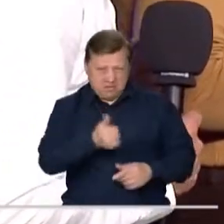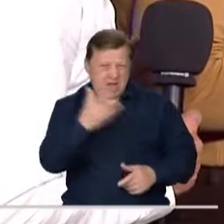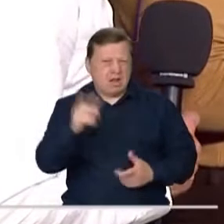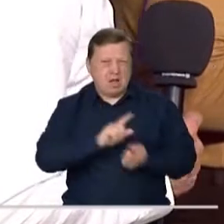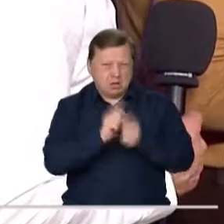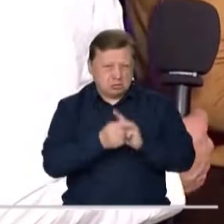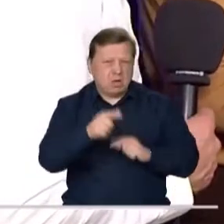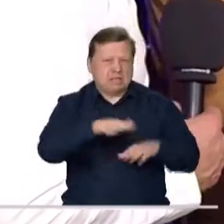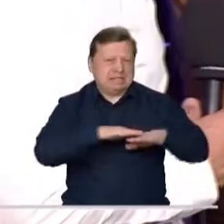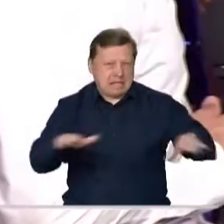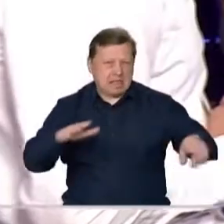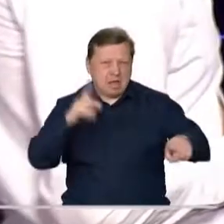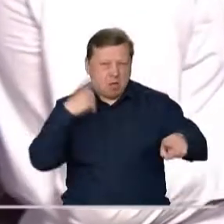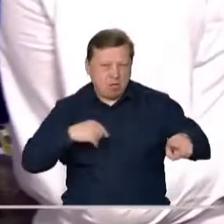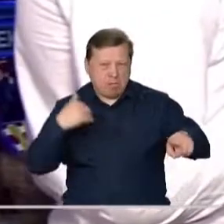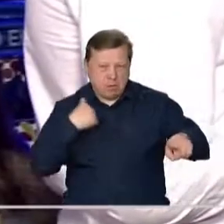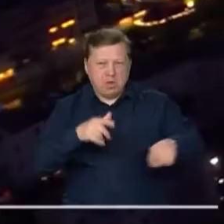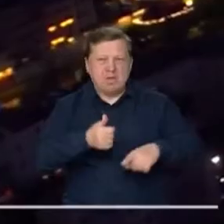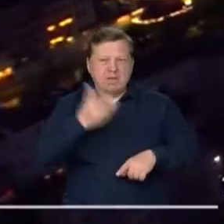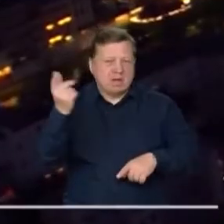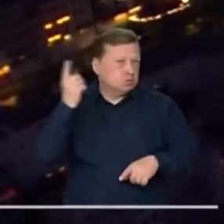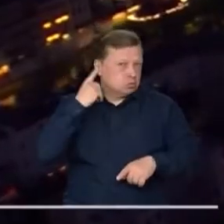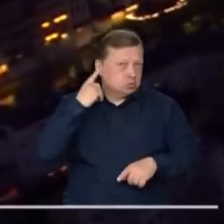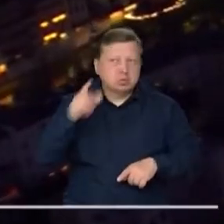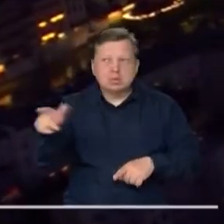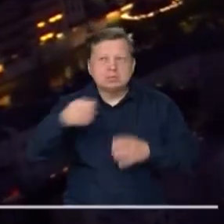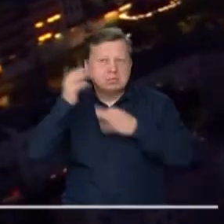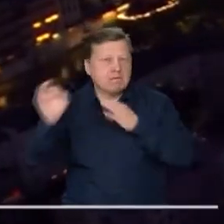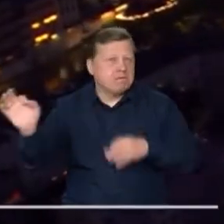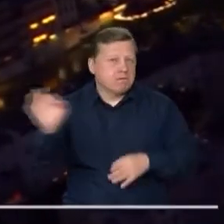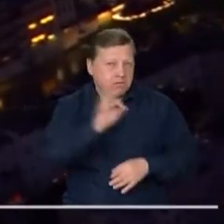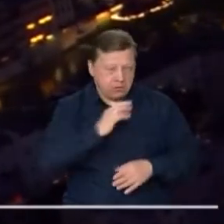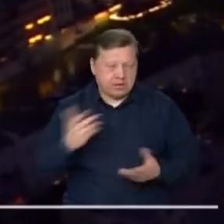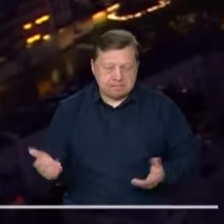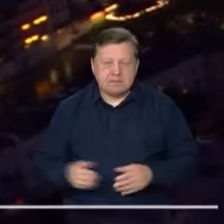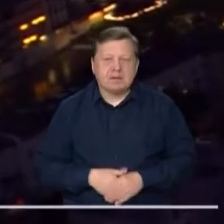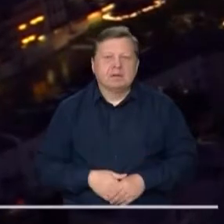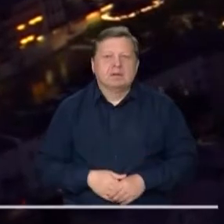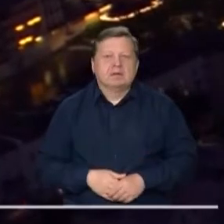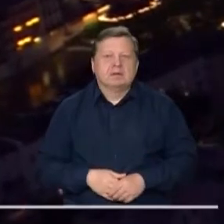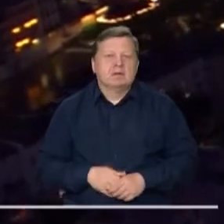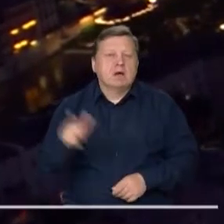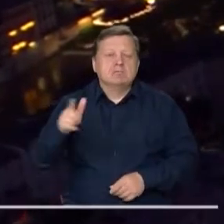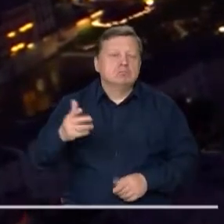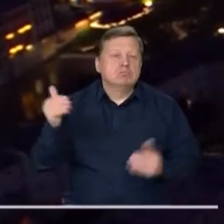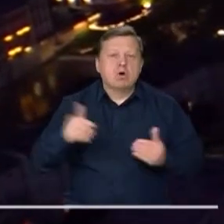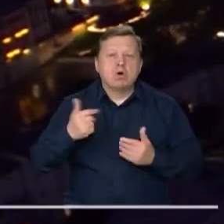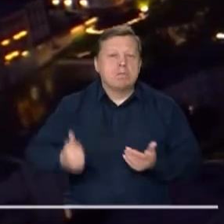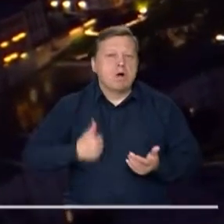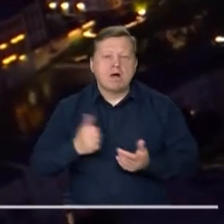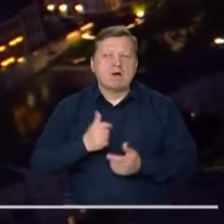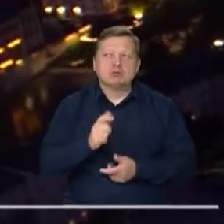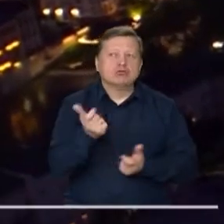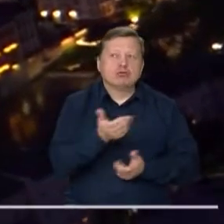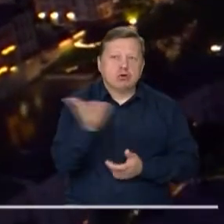na scenie. Wiele osób słyszeliście i wiecie, czym dysponują, czym mogą się pochwalić. Widzicie już